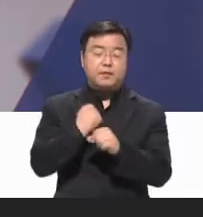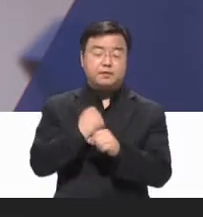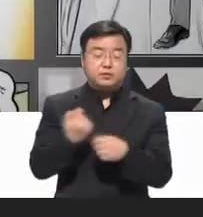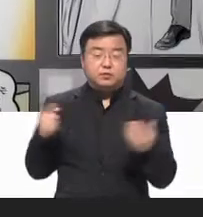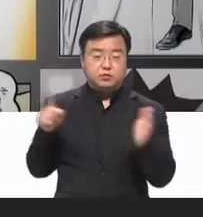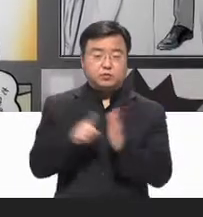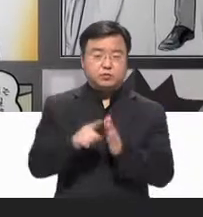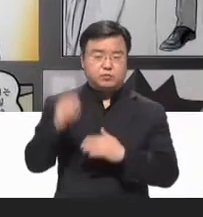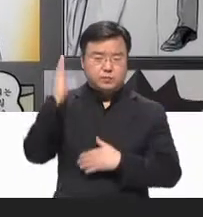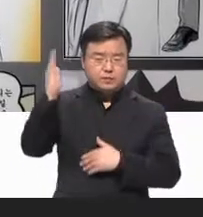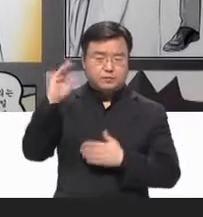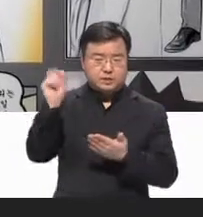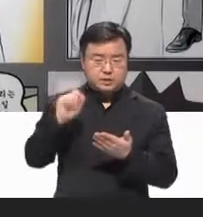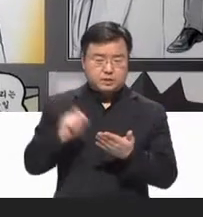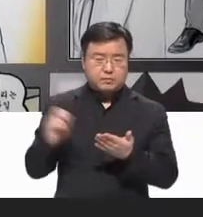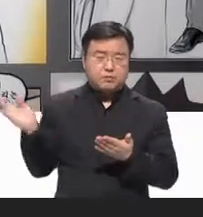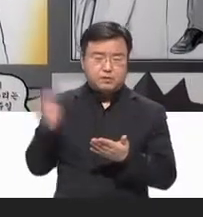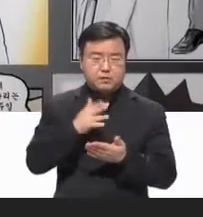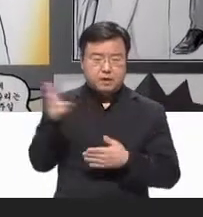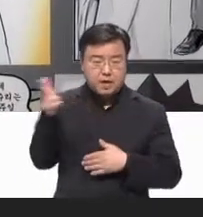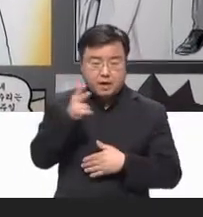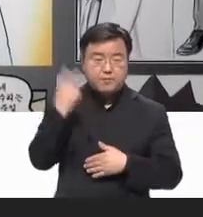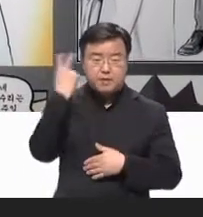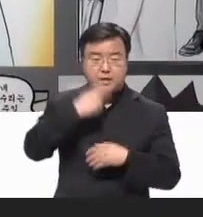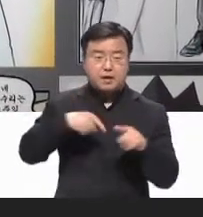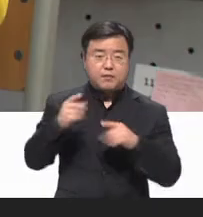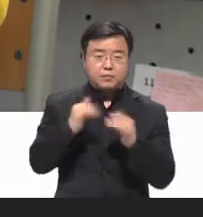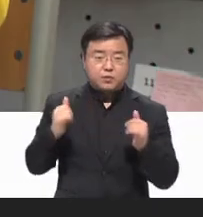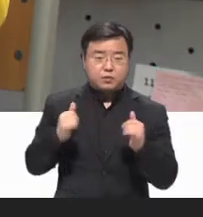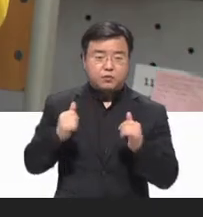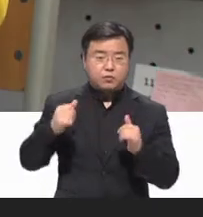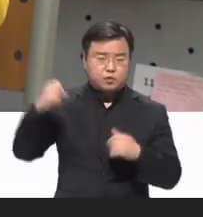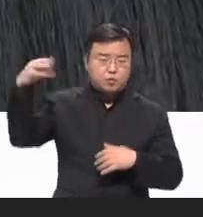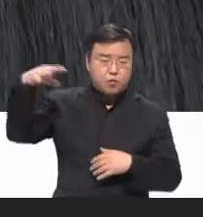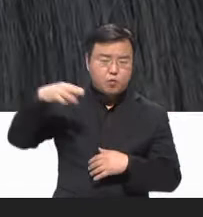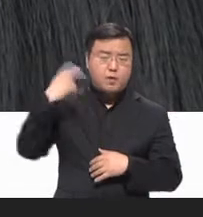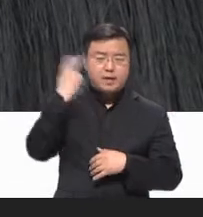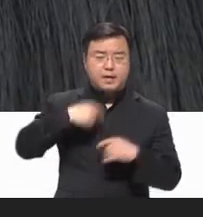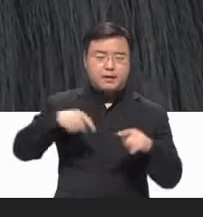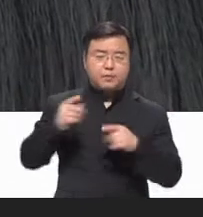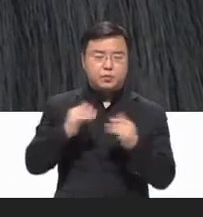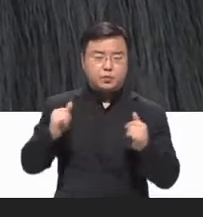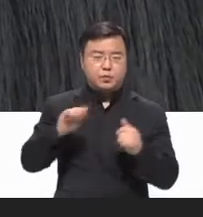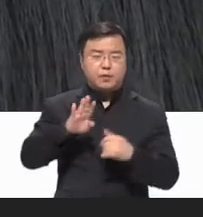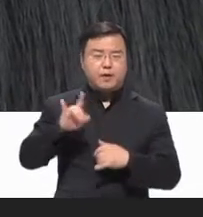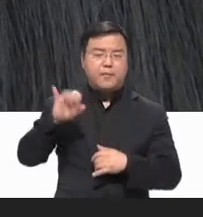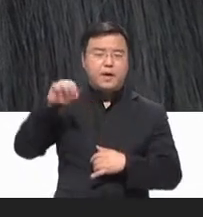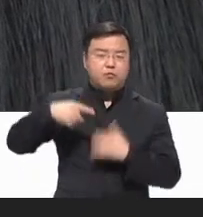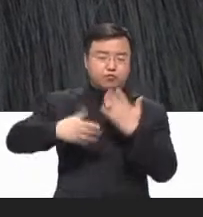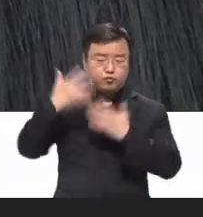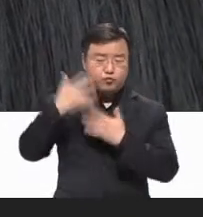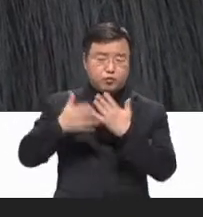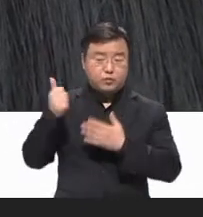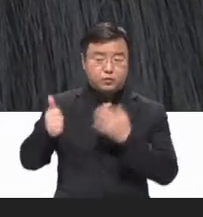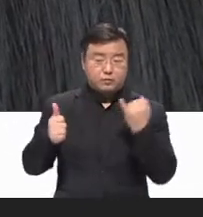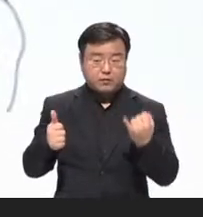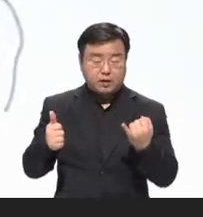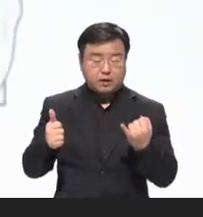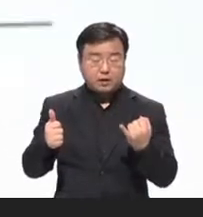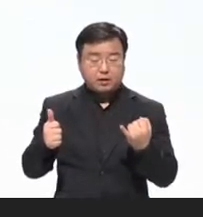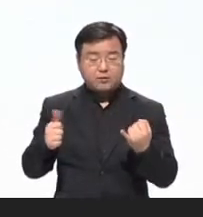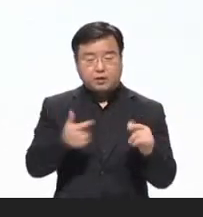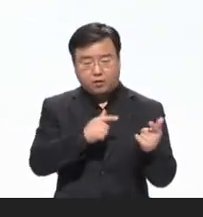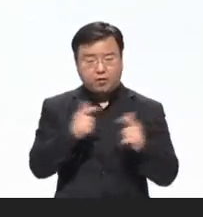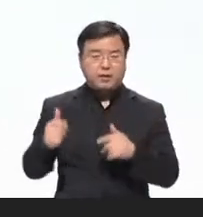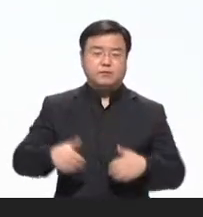희나리 5 작다 에서부터 뭐 카메라 감독 조명감독 등 배우들까지 많은 전문가들이 있어야만 완성을